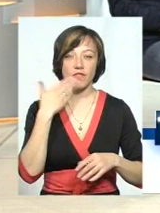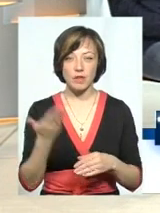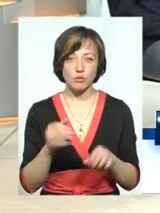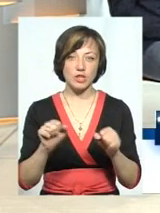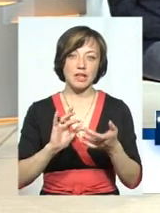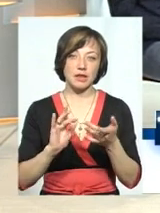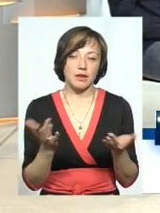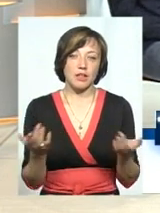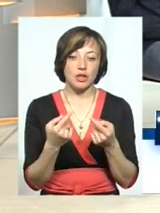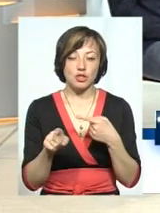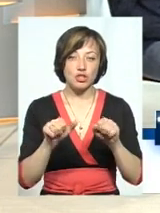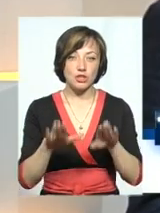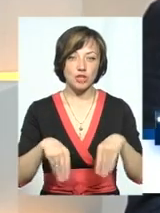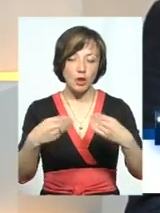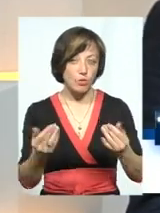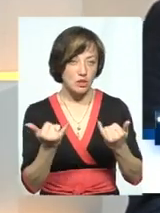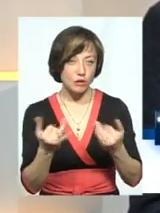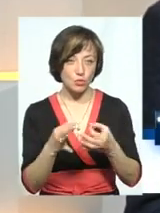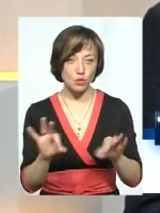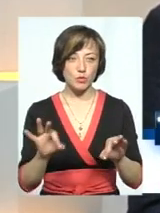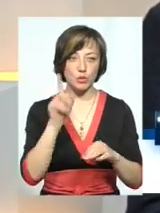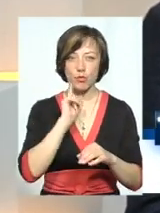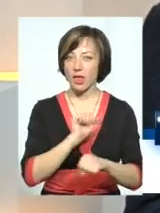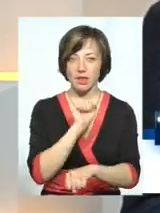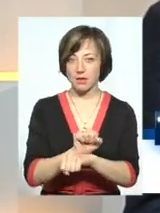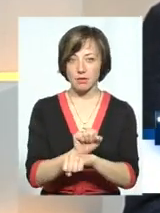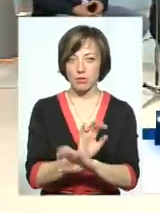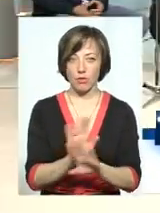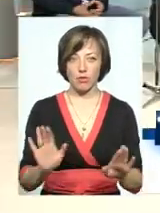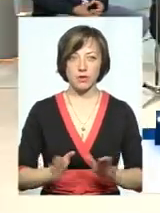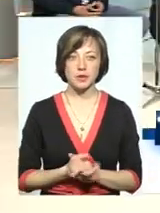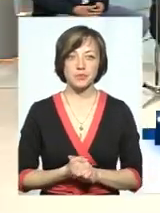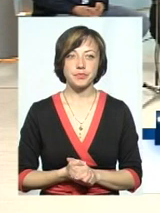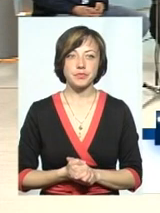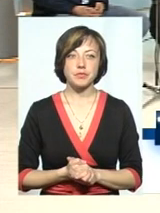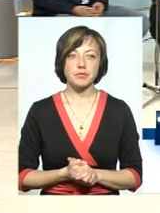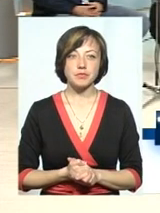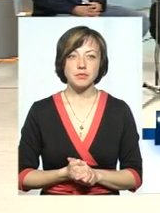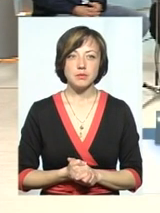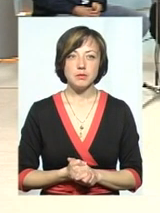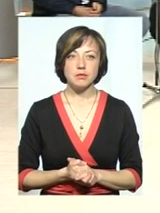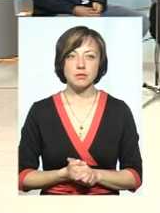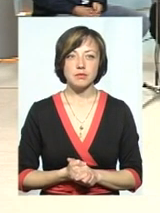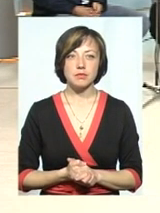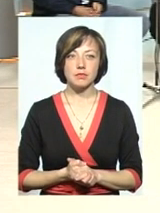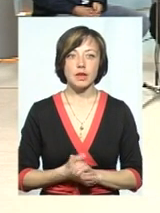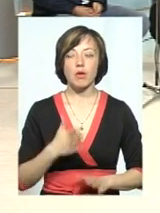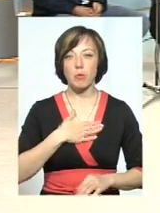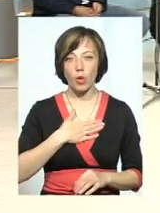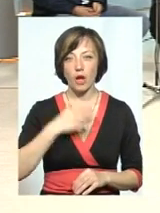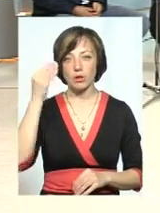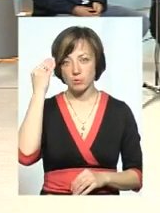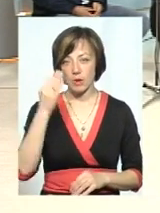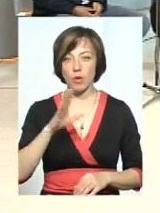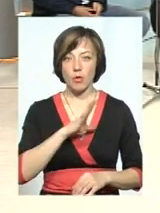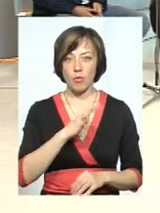якісь альтернативні рішення дамо, які зараз доступні, які поки не заблоковані. Я зрозумів, але, чесно кажучи, моя думка, якщо б в мене був